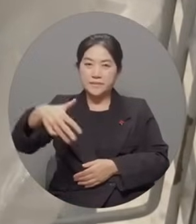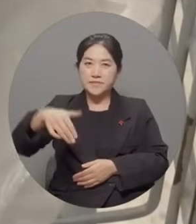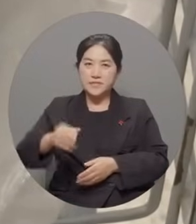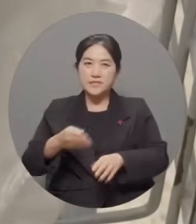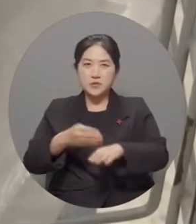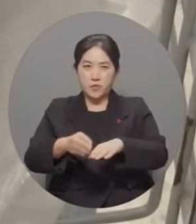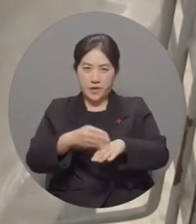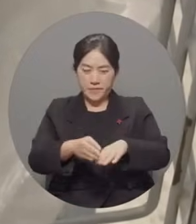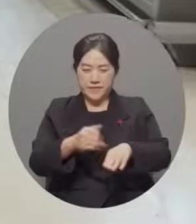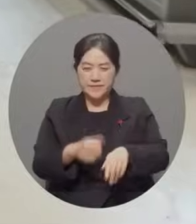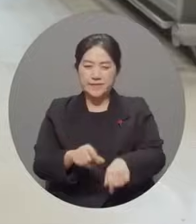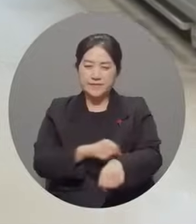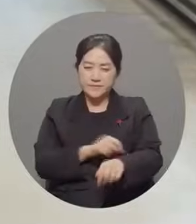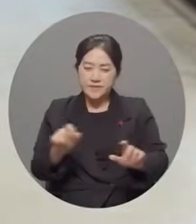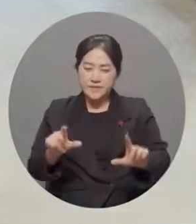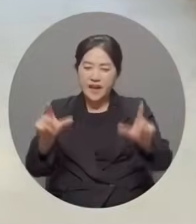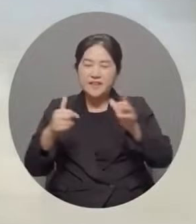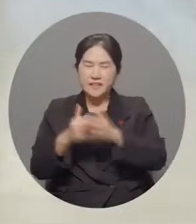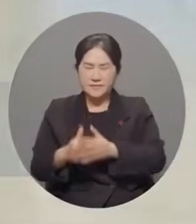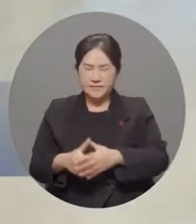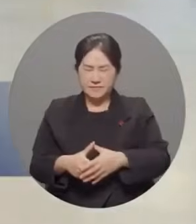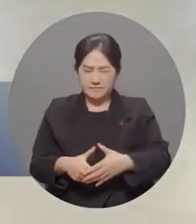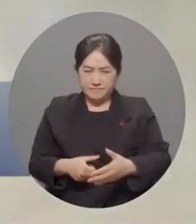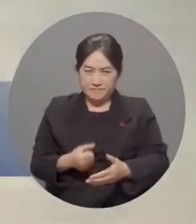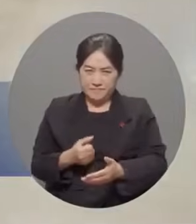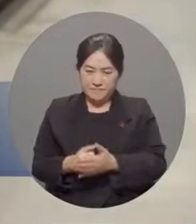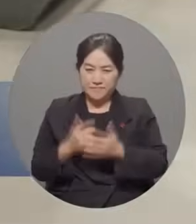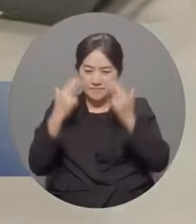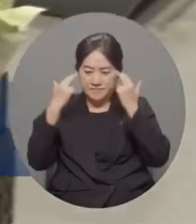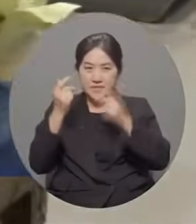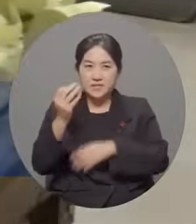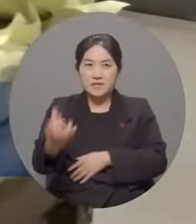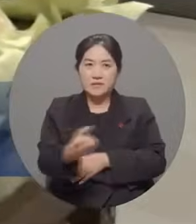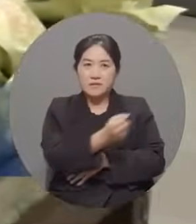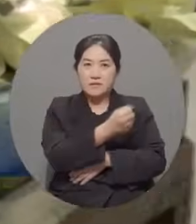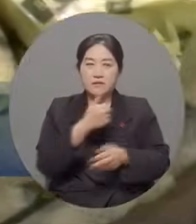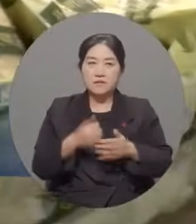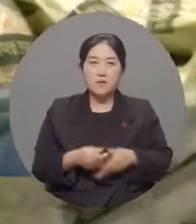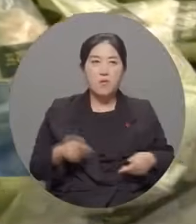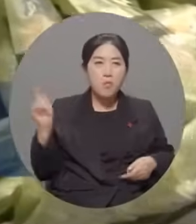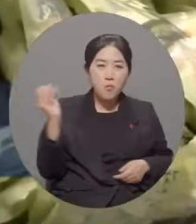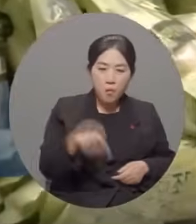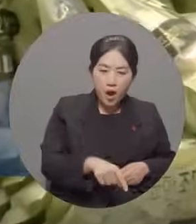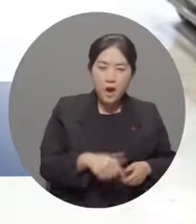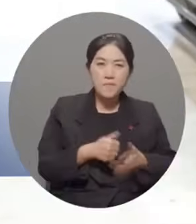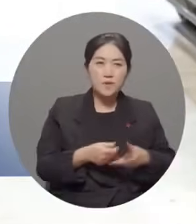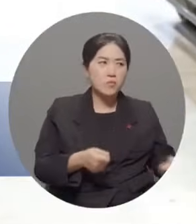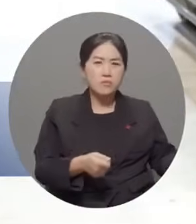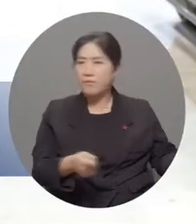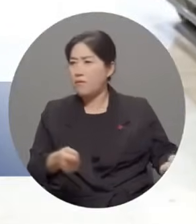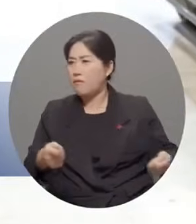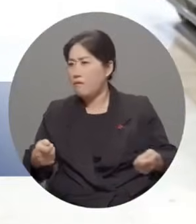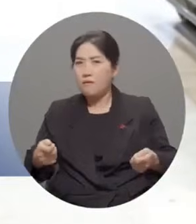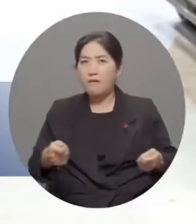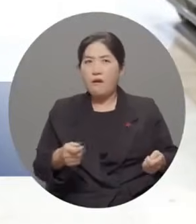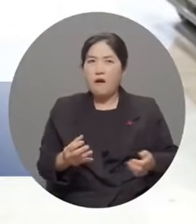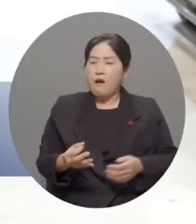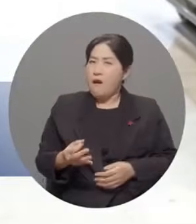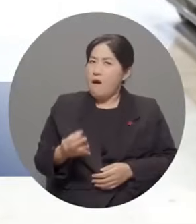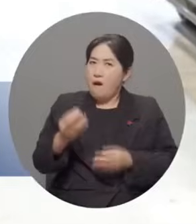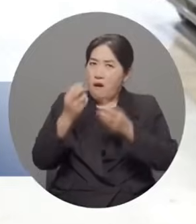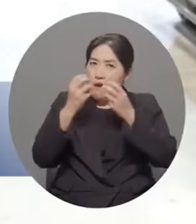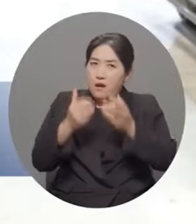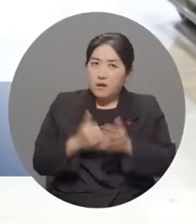날이라 큰맘 먹고 잡은 겁니다. 시장 보름은 막 계속 돌아요. 진짜 비싸요. 나 이거 샀는데